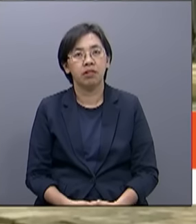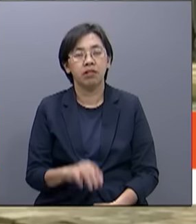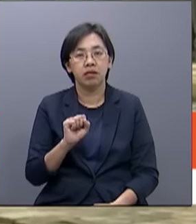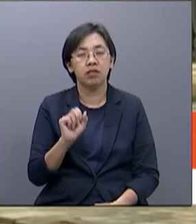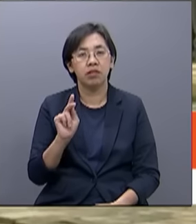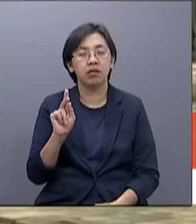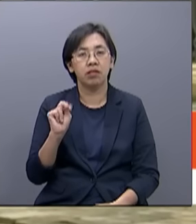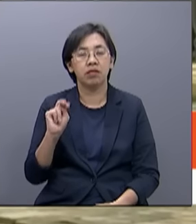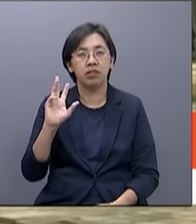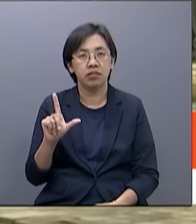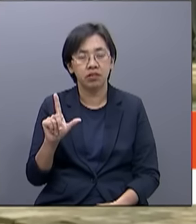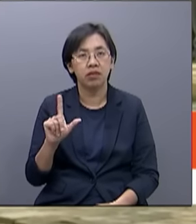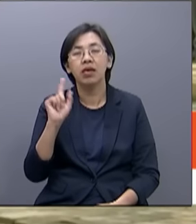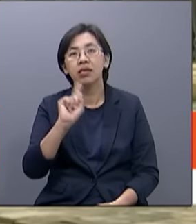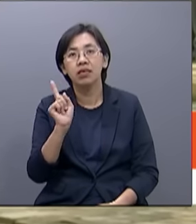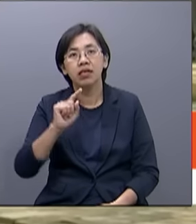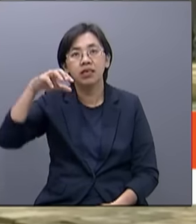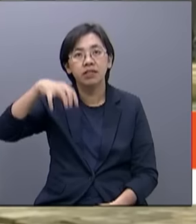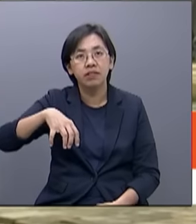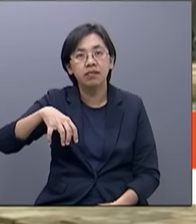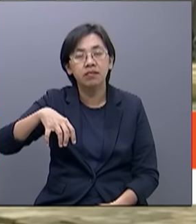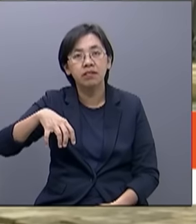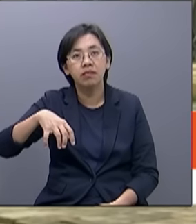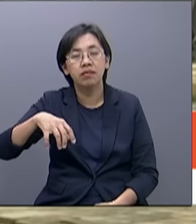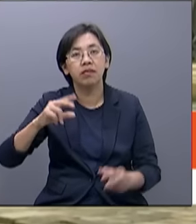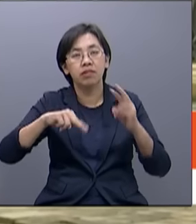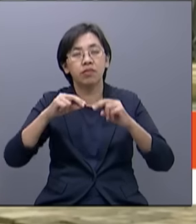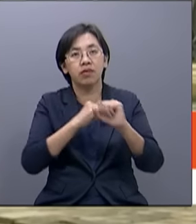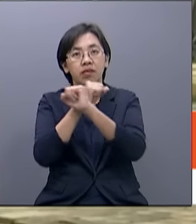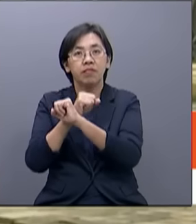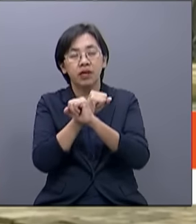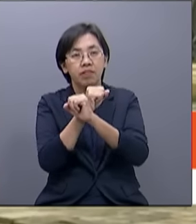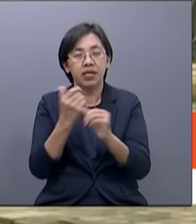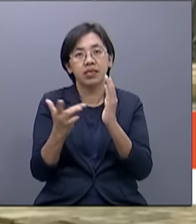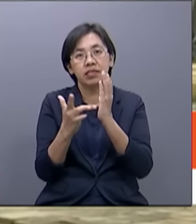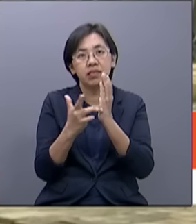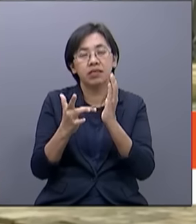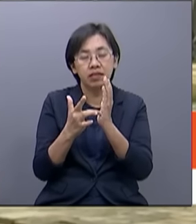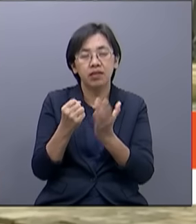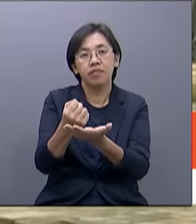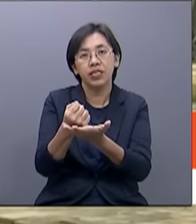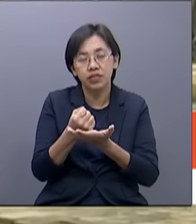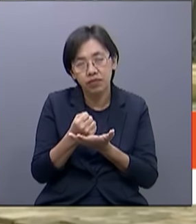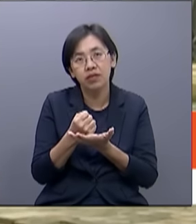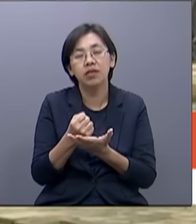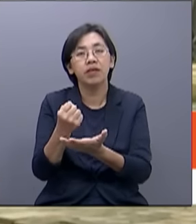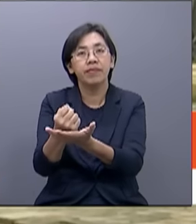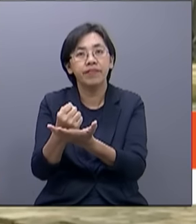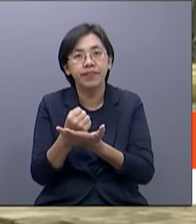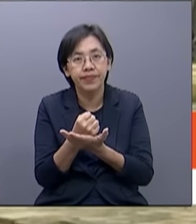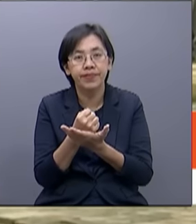สมชก็คือสำนักงานเรื่องความปลอดภัยของไซเบอร์เนี่ยได้เข้ามาช่วยในเรื่องของ